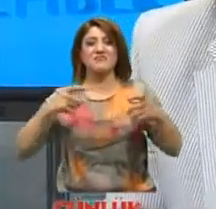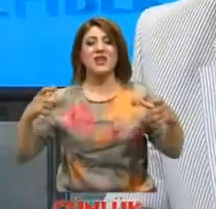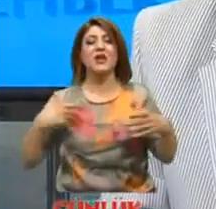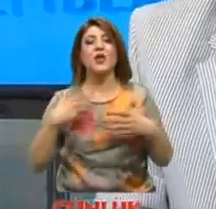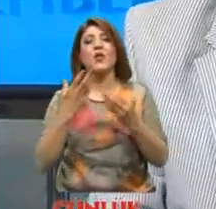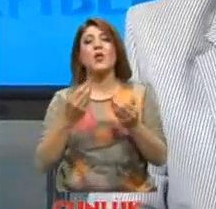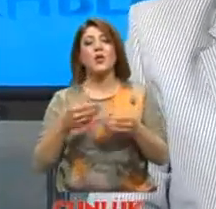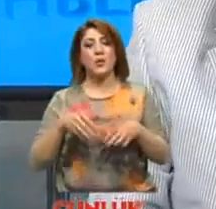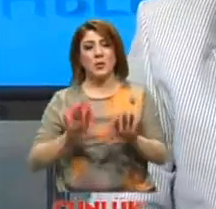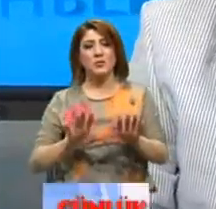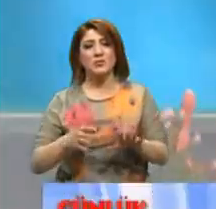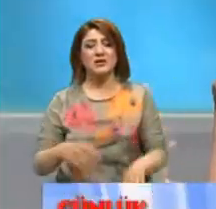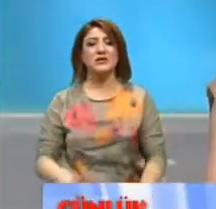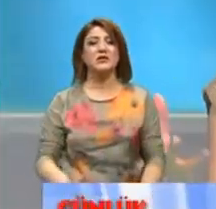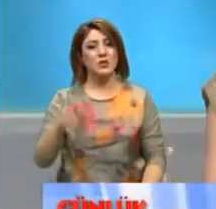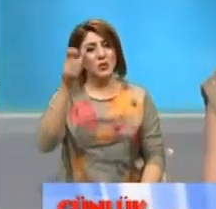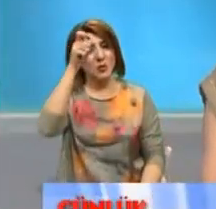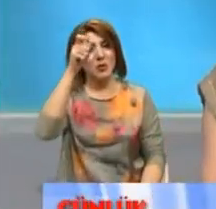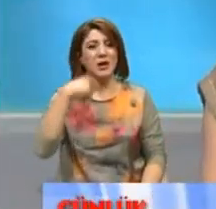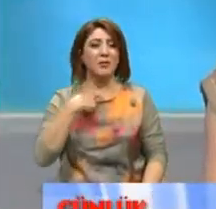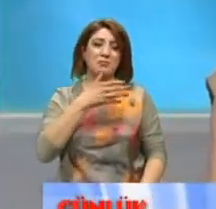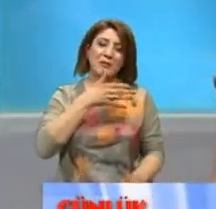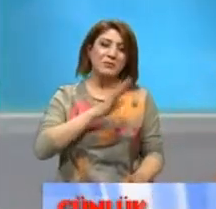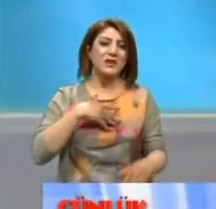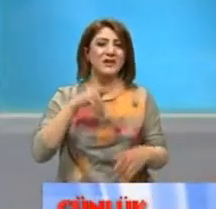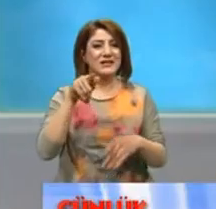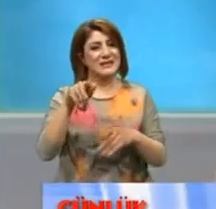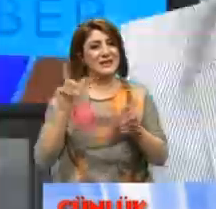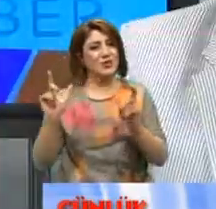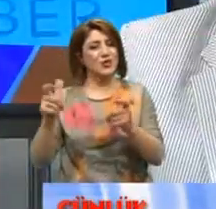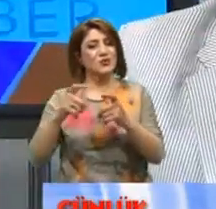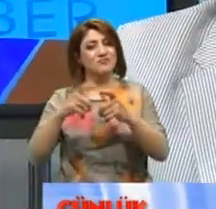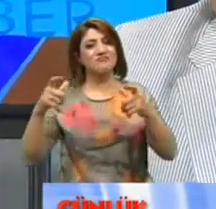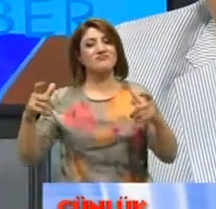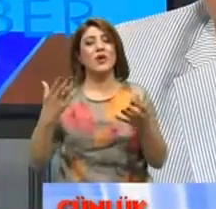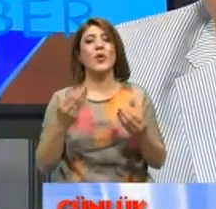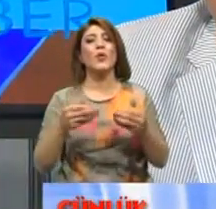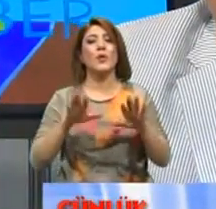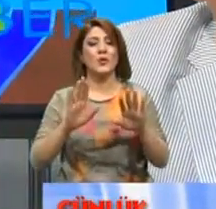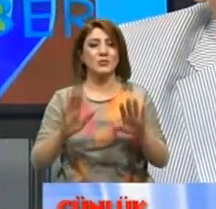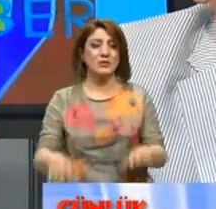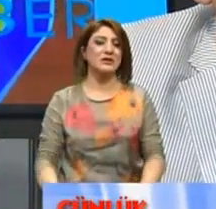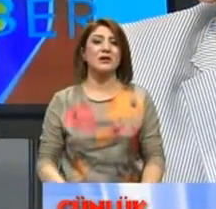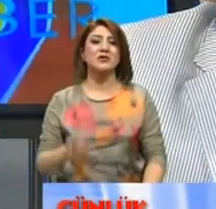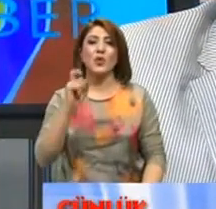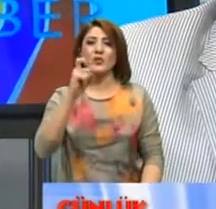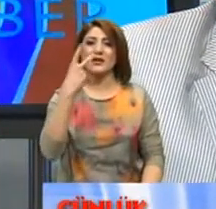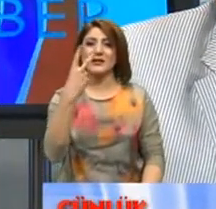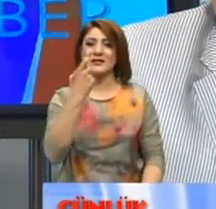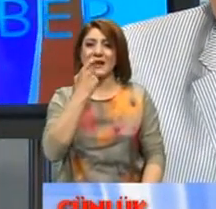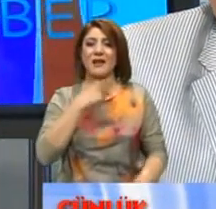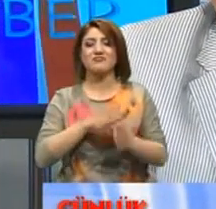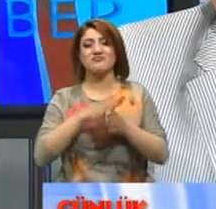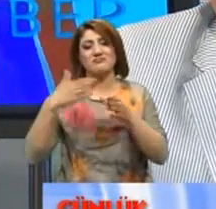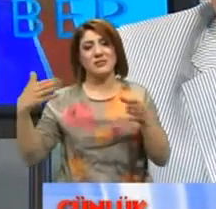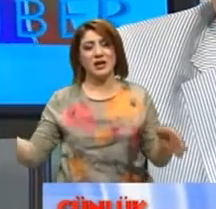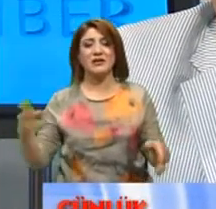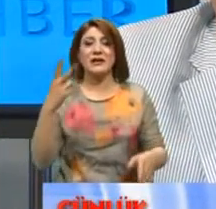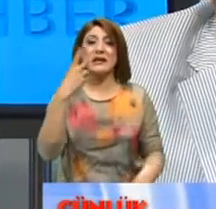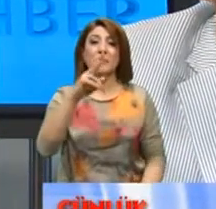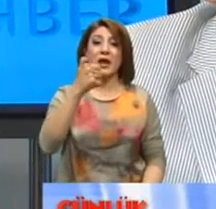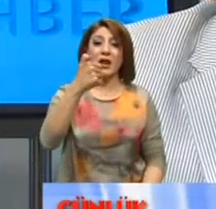olmadı. Türkiye'yi bilemem ama sizin kendi belki farklı olmuştur. Yani bir dönem öyle 92 yılında bir ayrıldık. Ondan sonra 2006